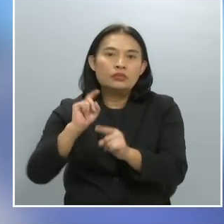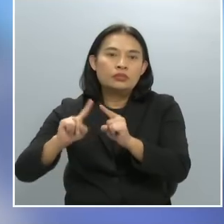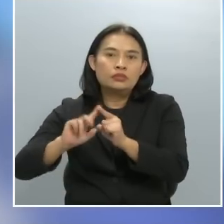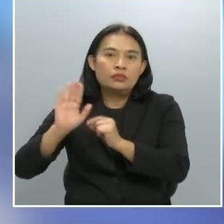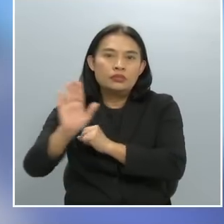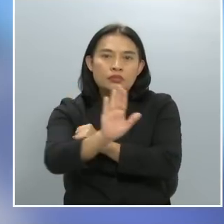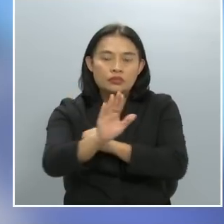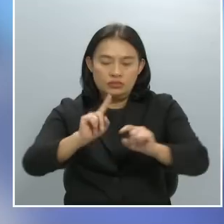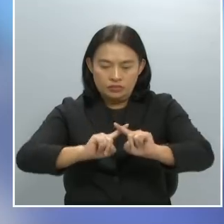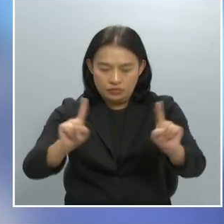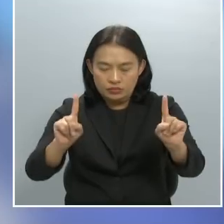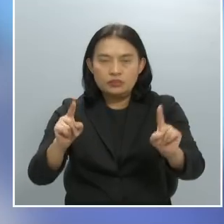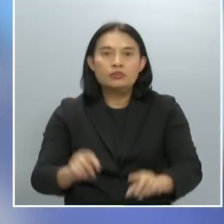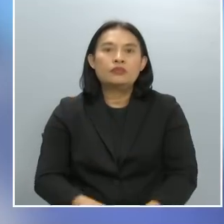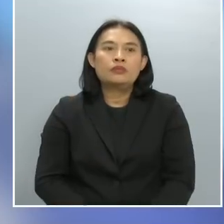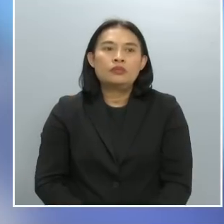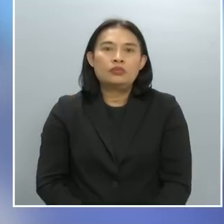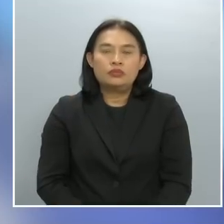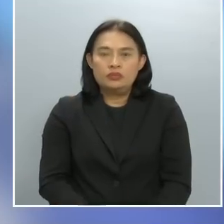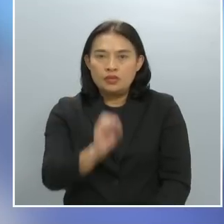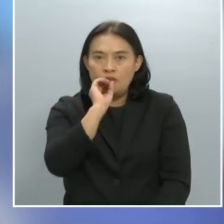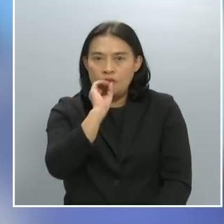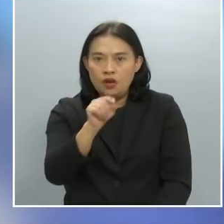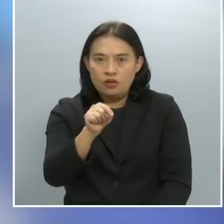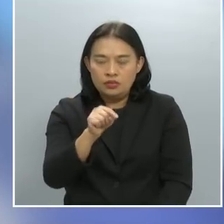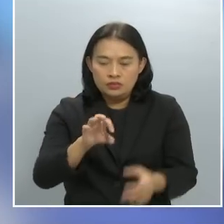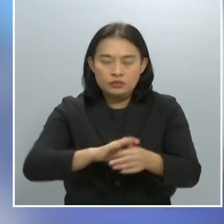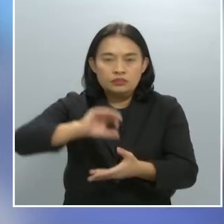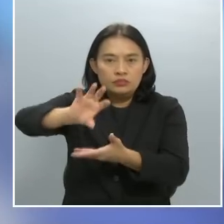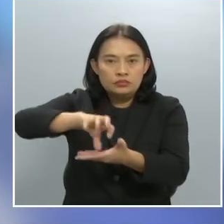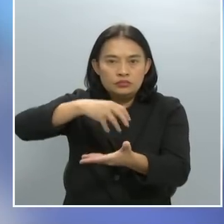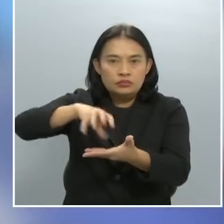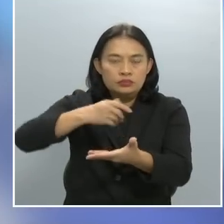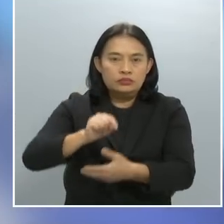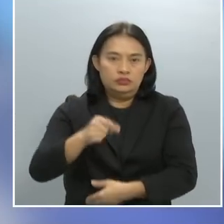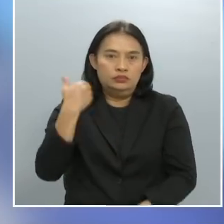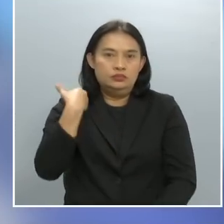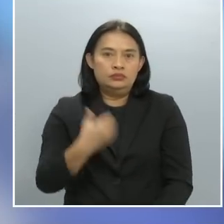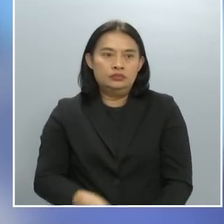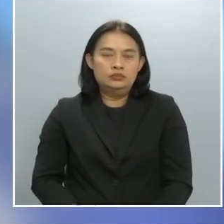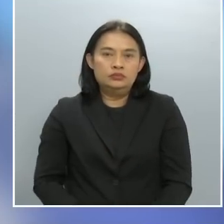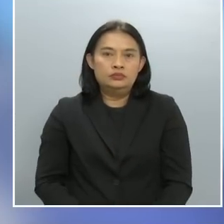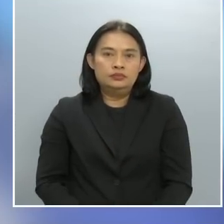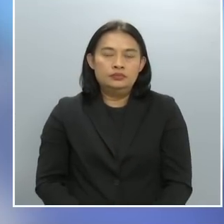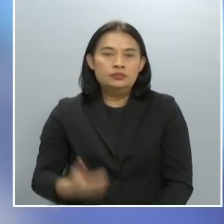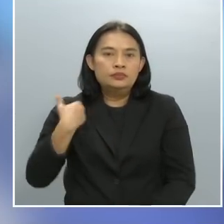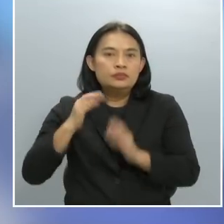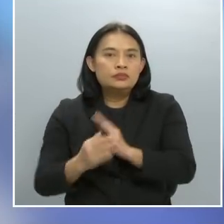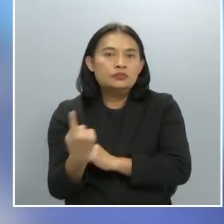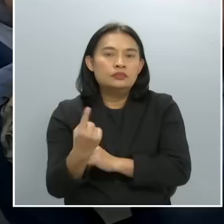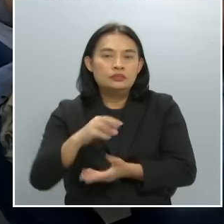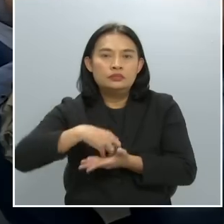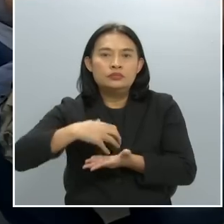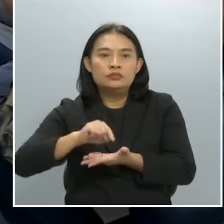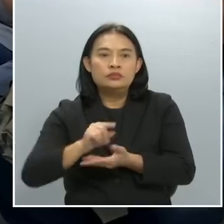างกันไปก็เข้ามาแชร์ข้อมูลให้ข้อมูลกันเยอะเลยนะคะ ขณะที่ผู้เสียหายคนหนึ่งนะคะเล่าเหตุการณ์บอกว่าเขา